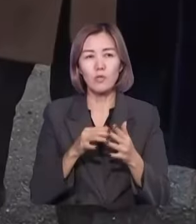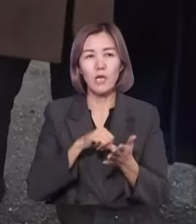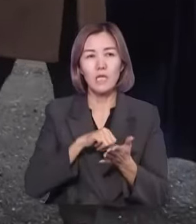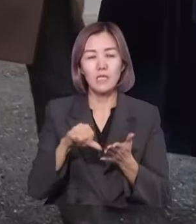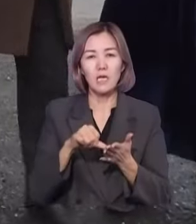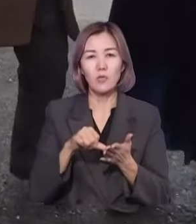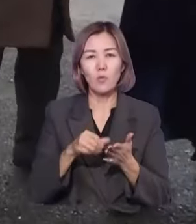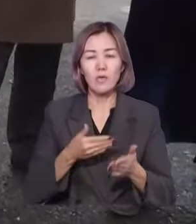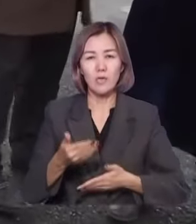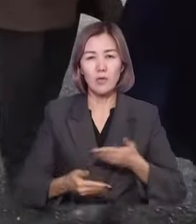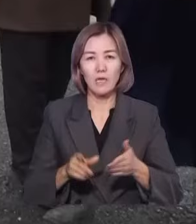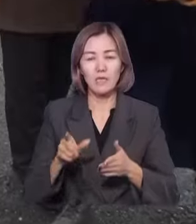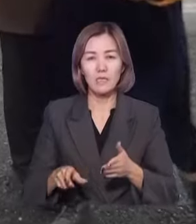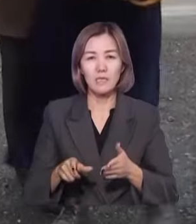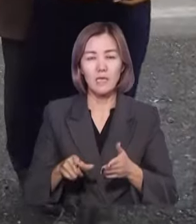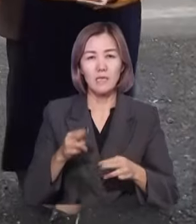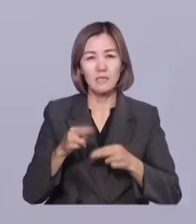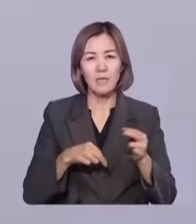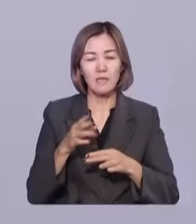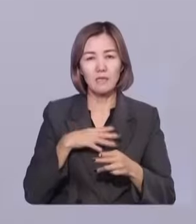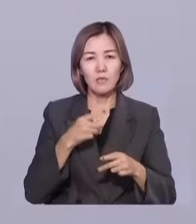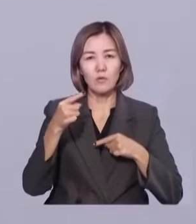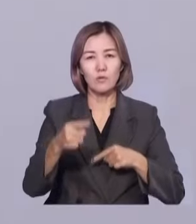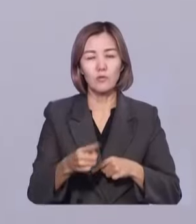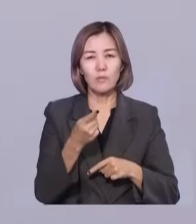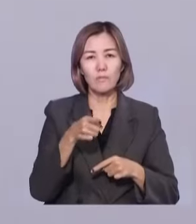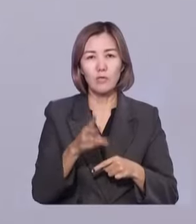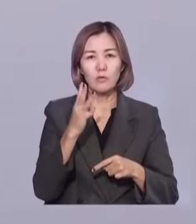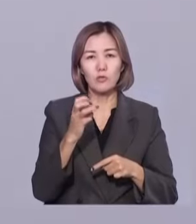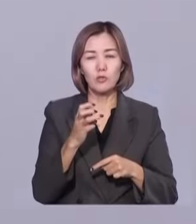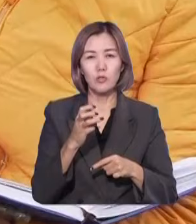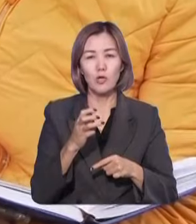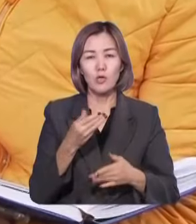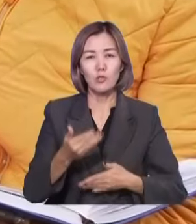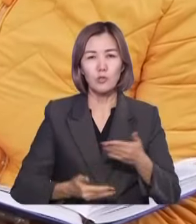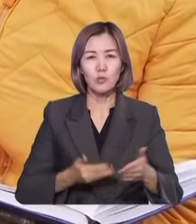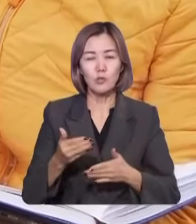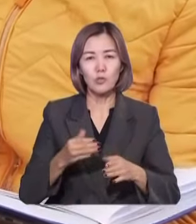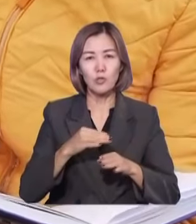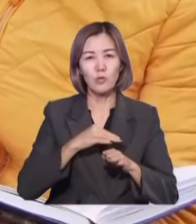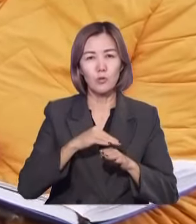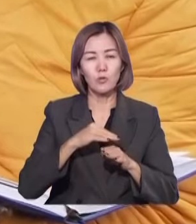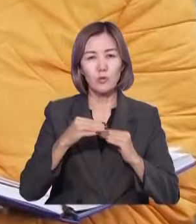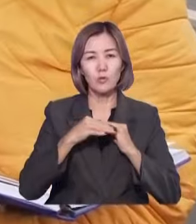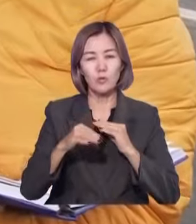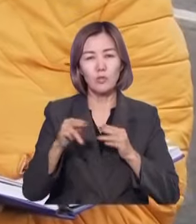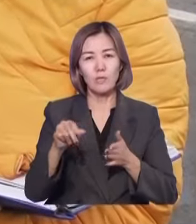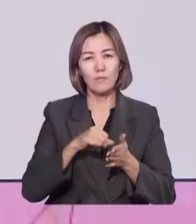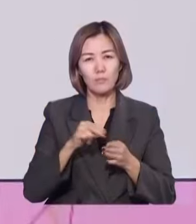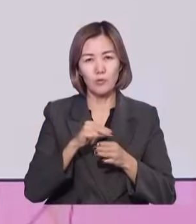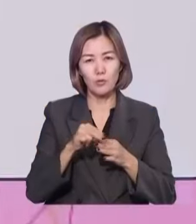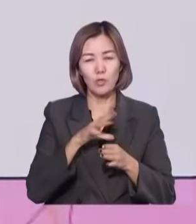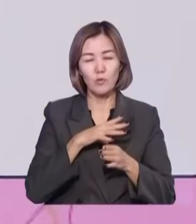салынды. Ақкент пен Ават елді мекені арасына ұзындығы 1300 метр жүргіншілер жолы төселуде. Сол сияқты Қырыққұдық,